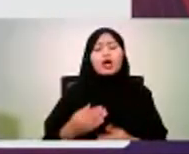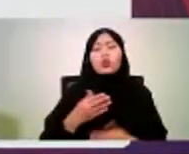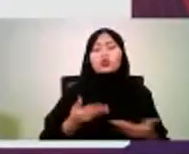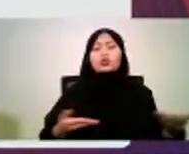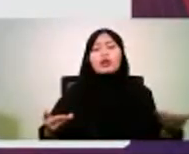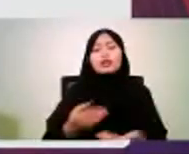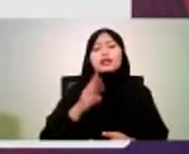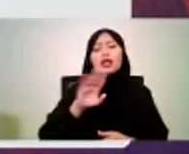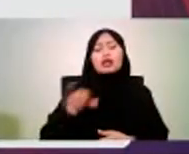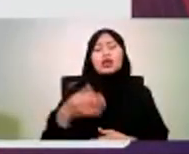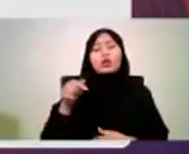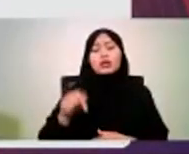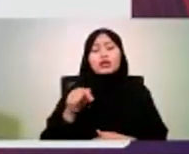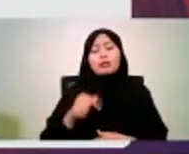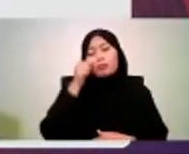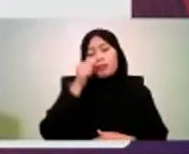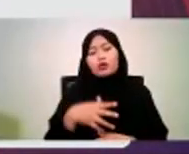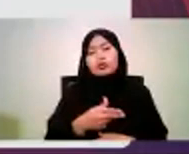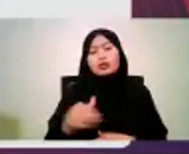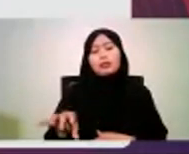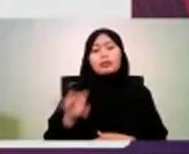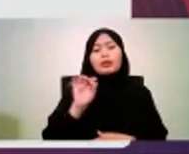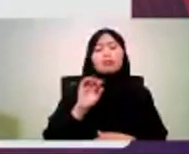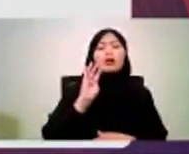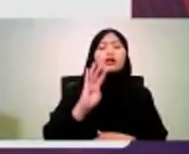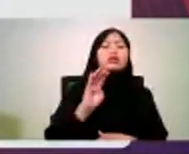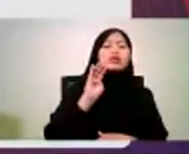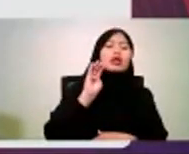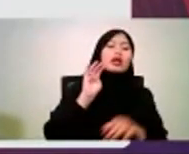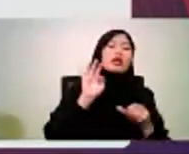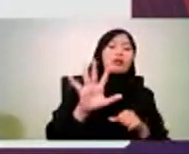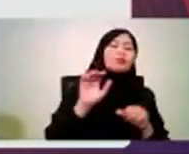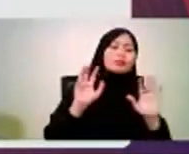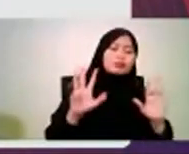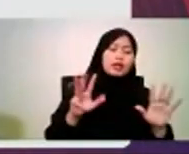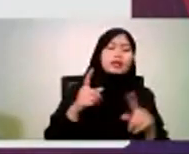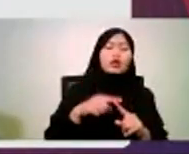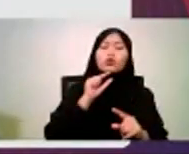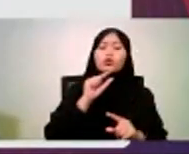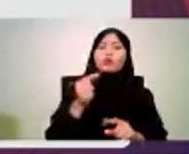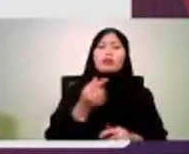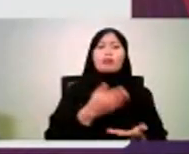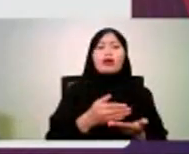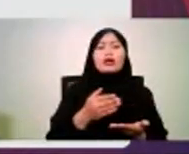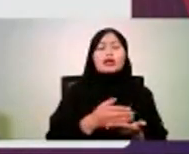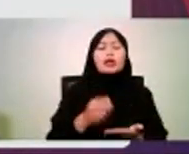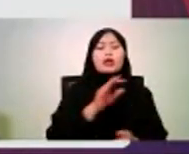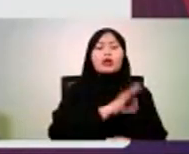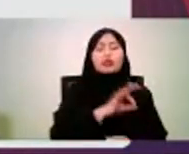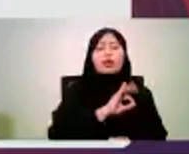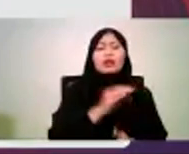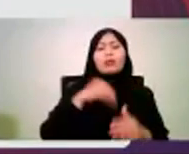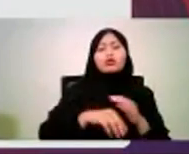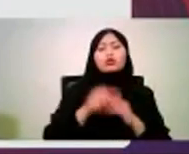ini baru saya membeli 439 triliun untuk berdering untuk dulu biaya kesehatan